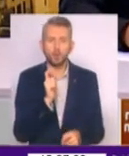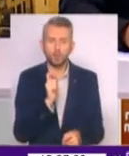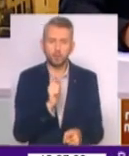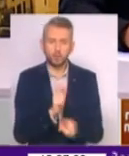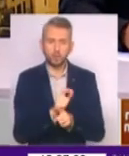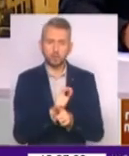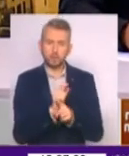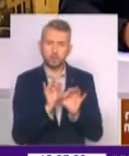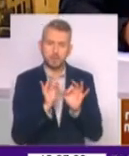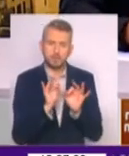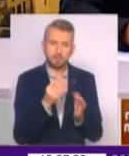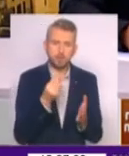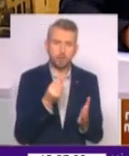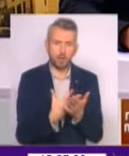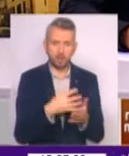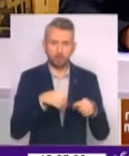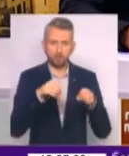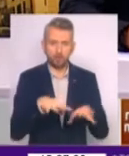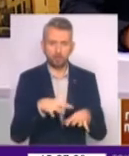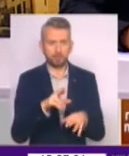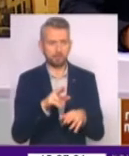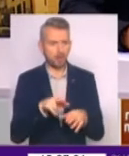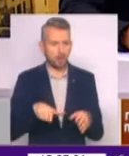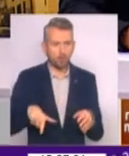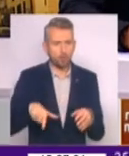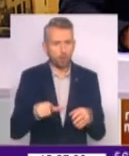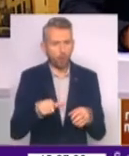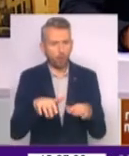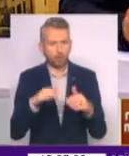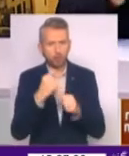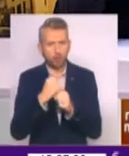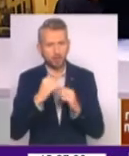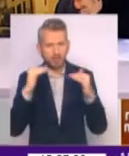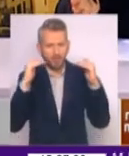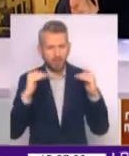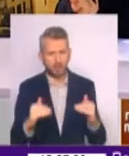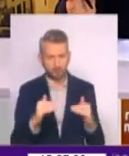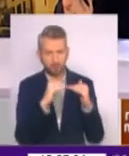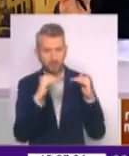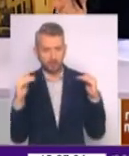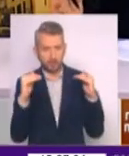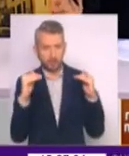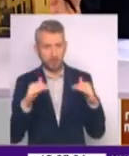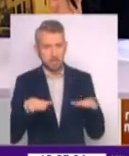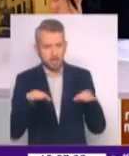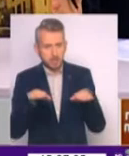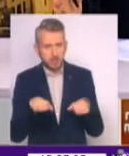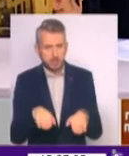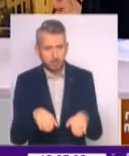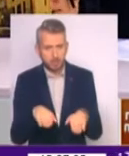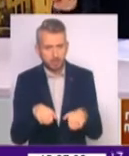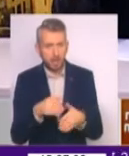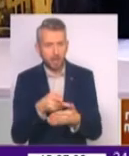дороге рішення, опустити проїжджу частину, як це робиться там в Відні, в Мюнхені, просто її реально рух опустити в